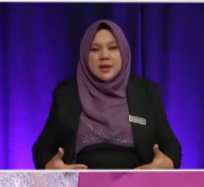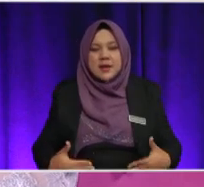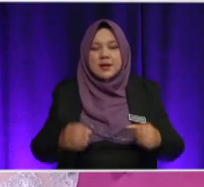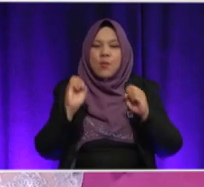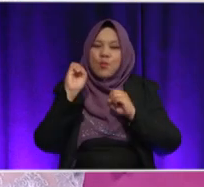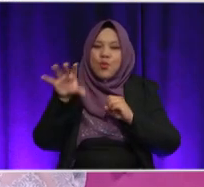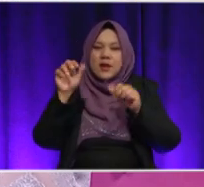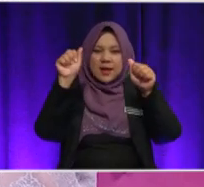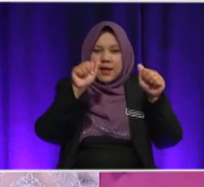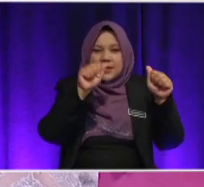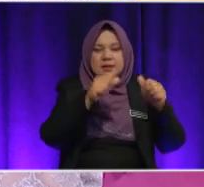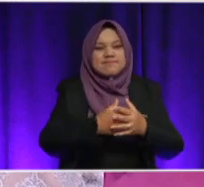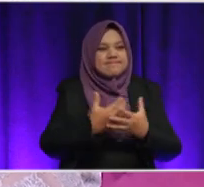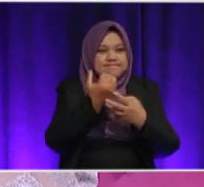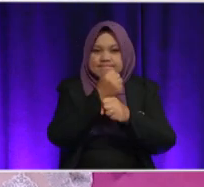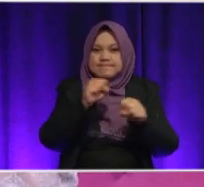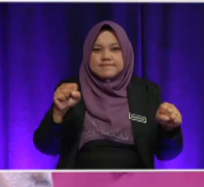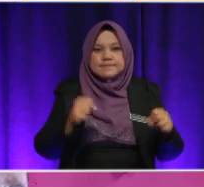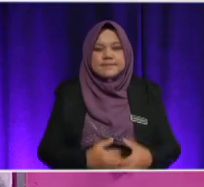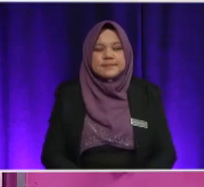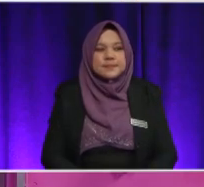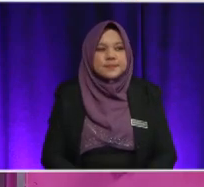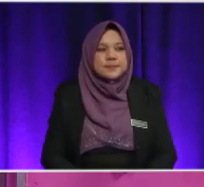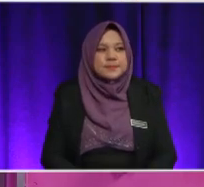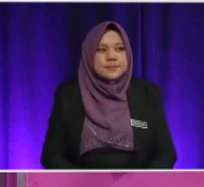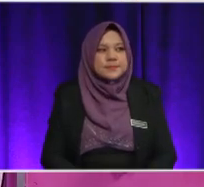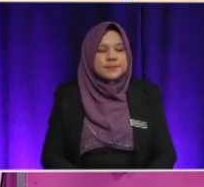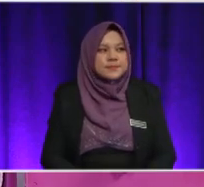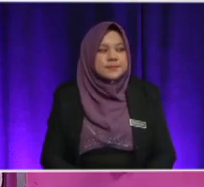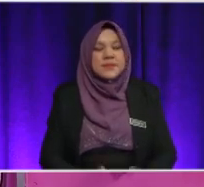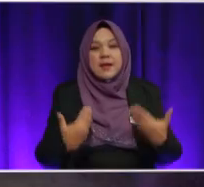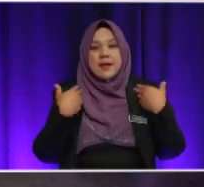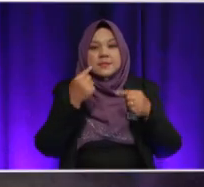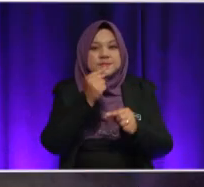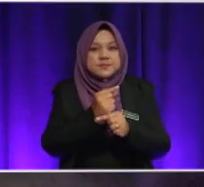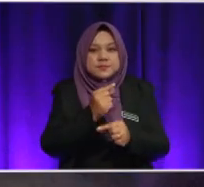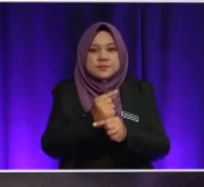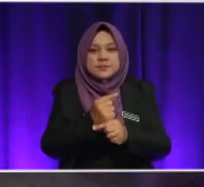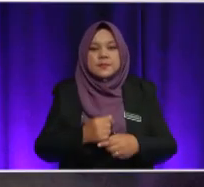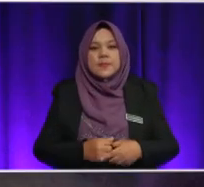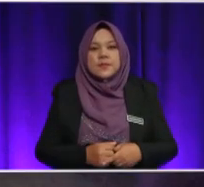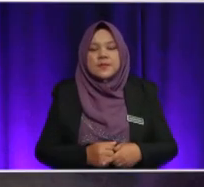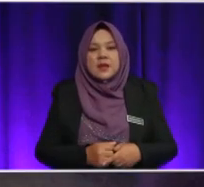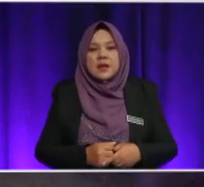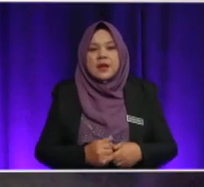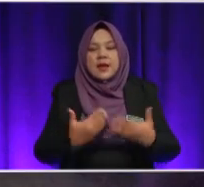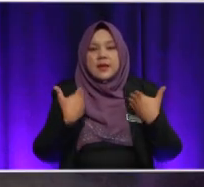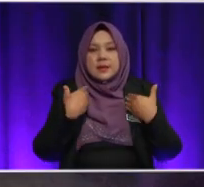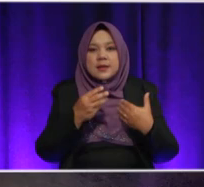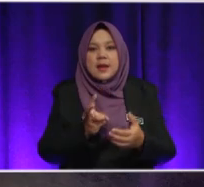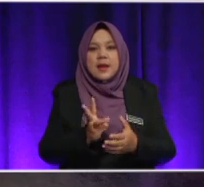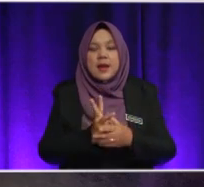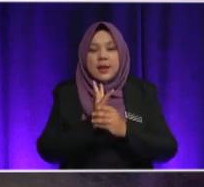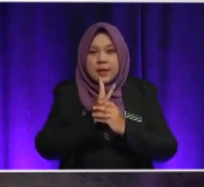bidadari di siap-siap Oke depan Mira itu ada hadiah irisan halus ada air dan juga